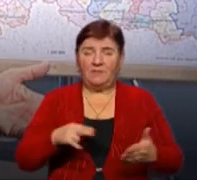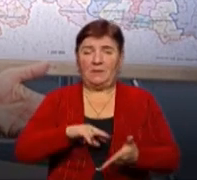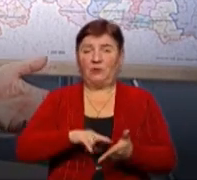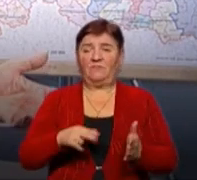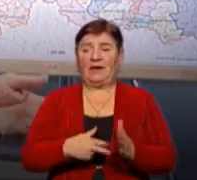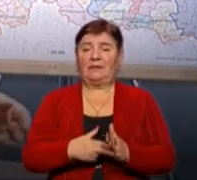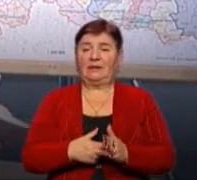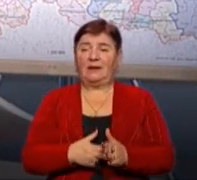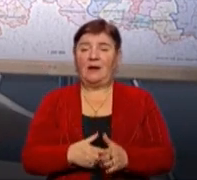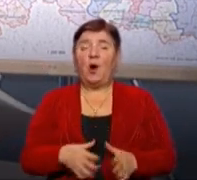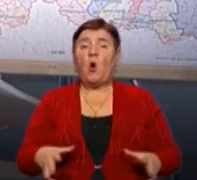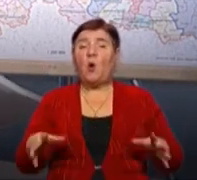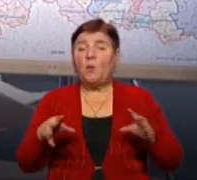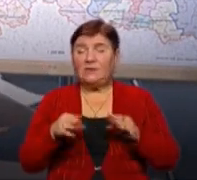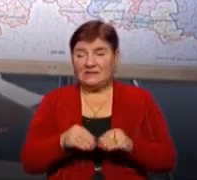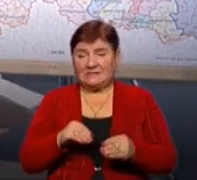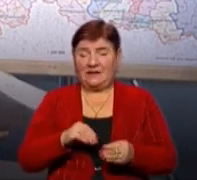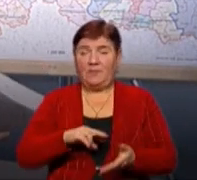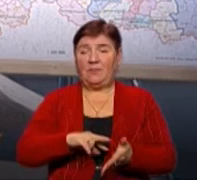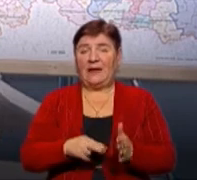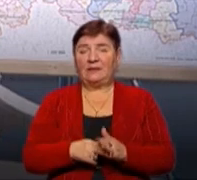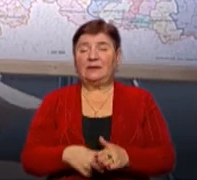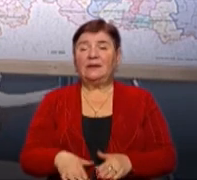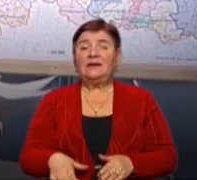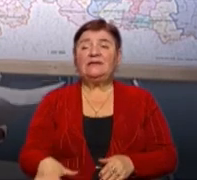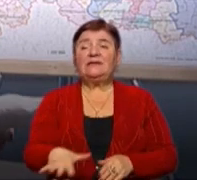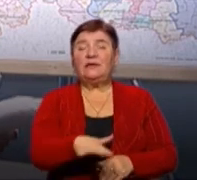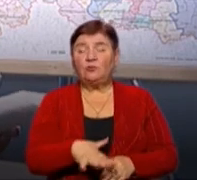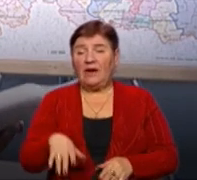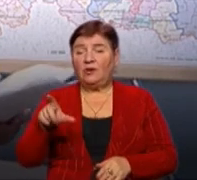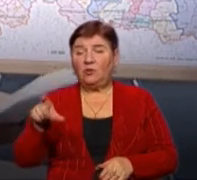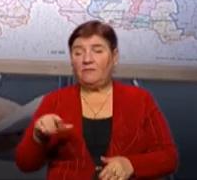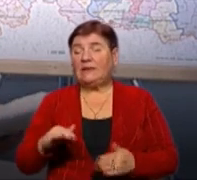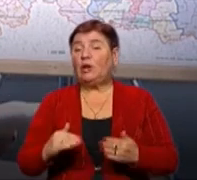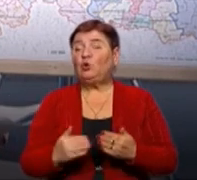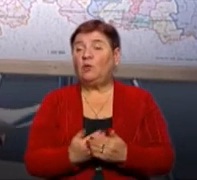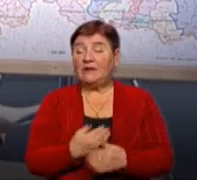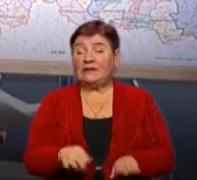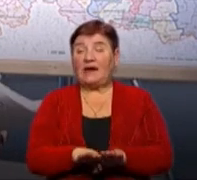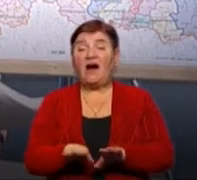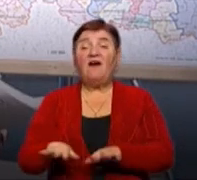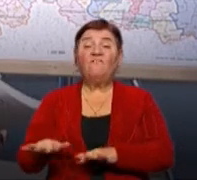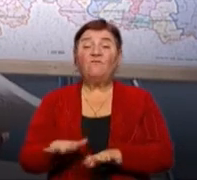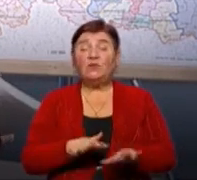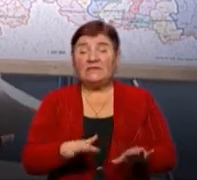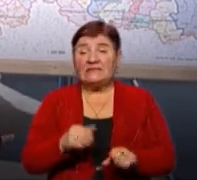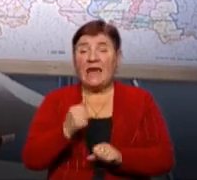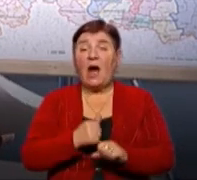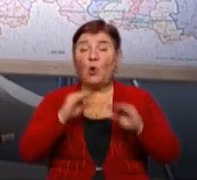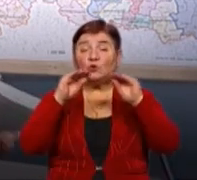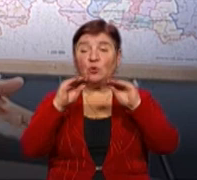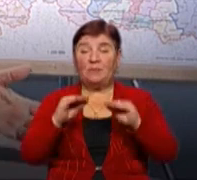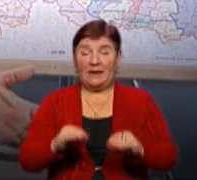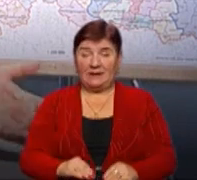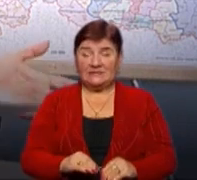дуже важливе, там комплексний план просторового розвитку територіальної громади, це абсолютно нова така функція у громади